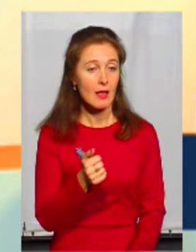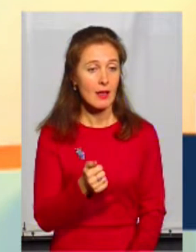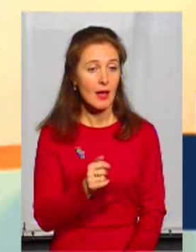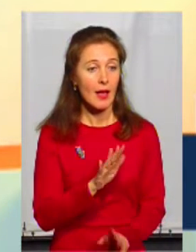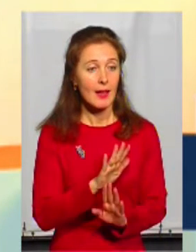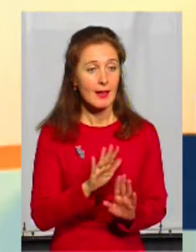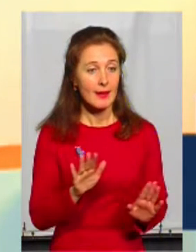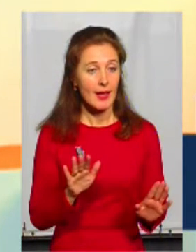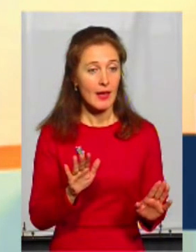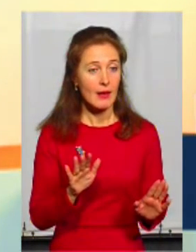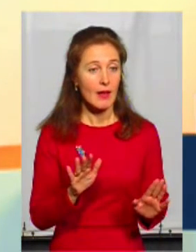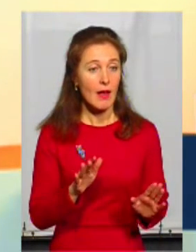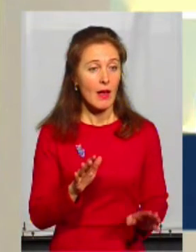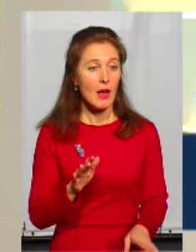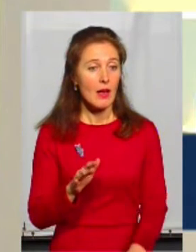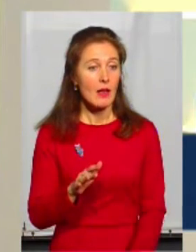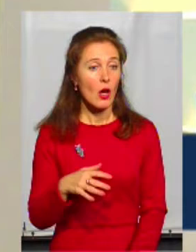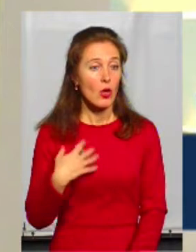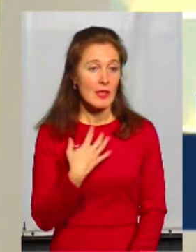досить не консервативно